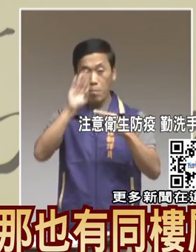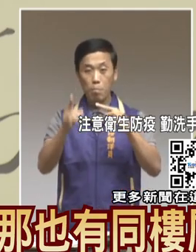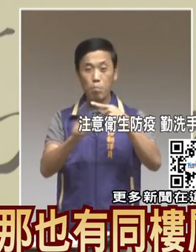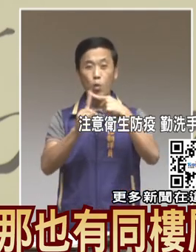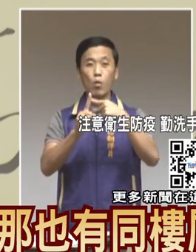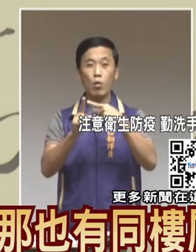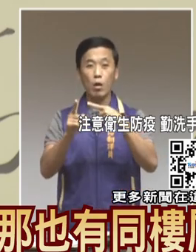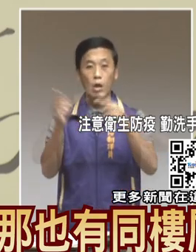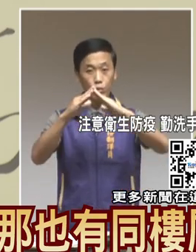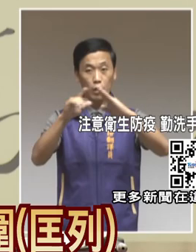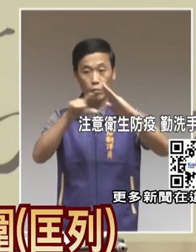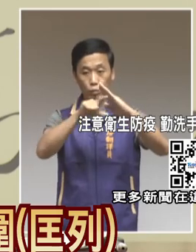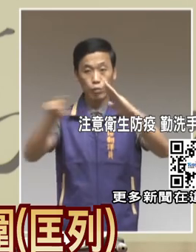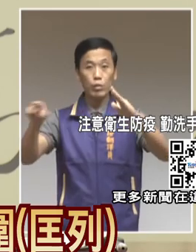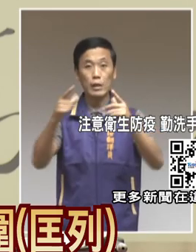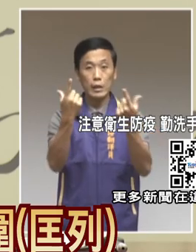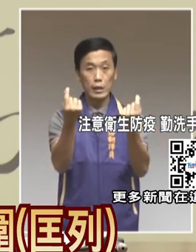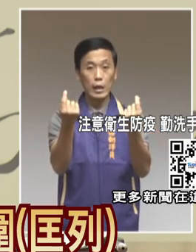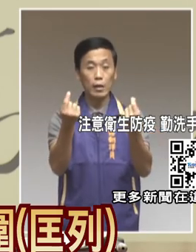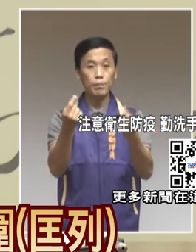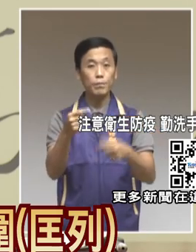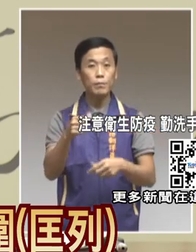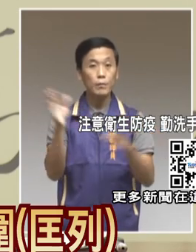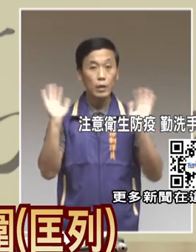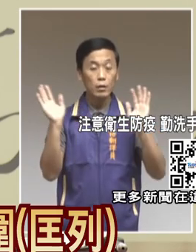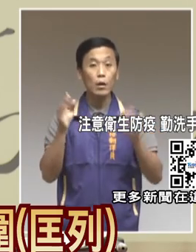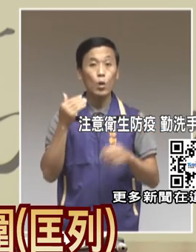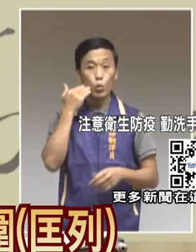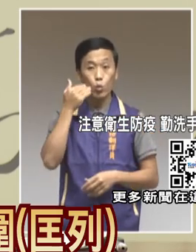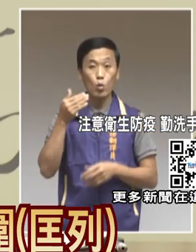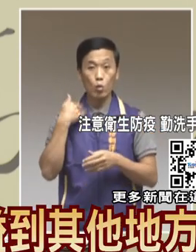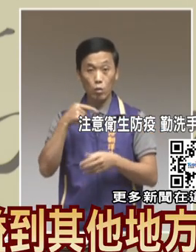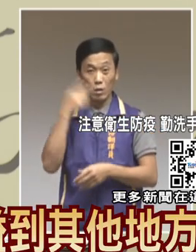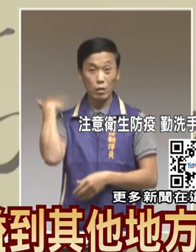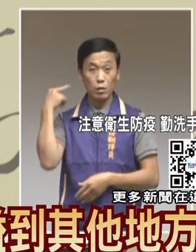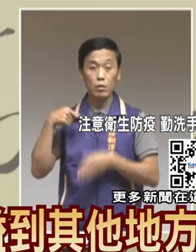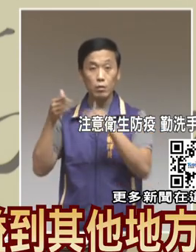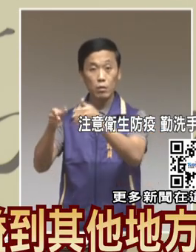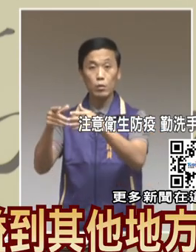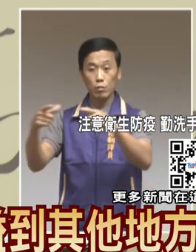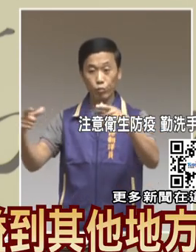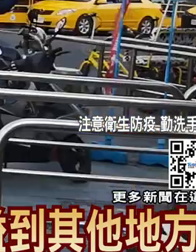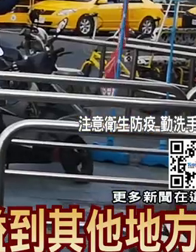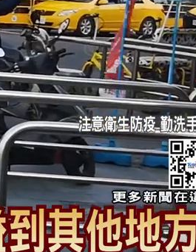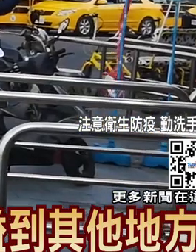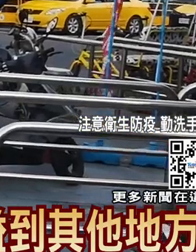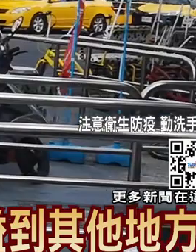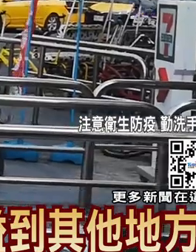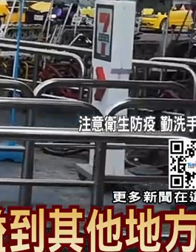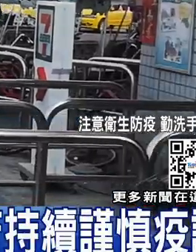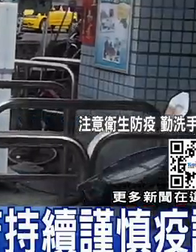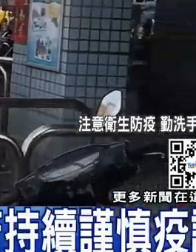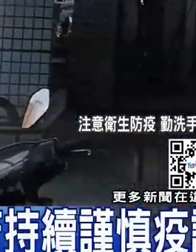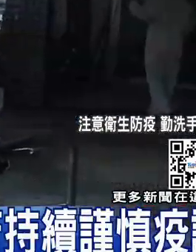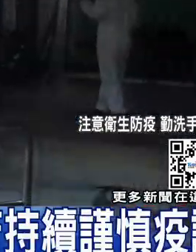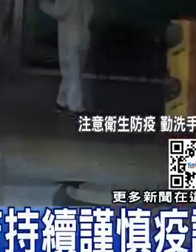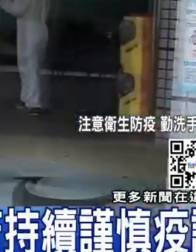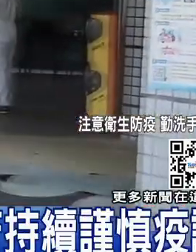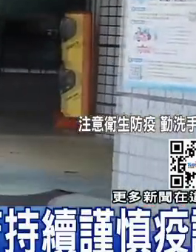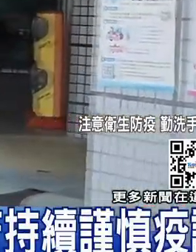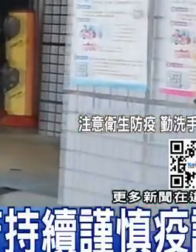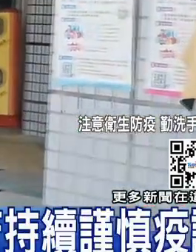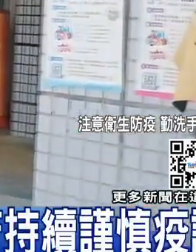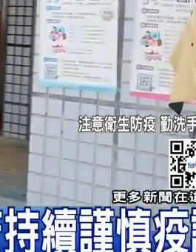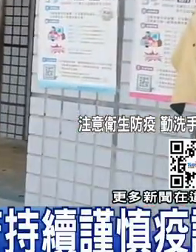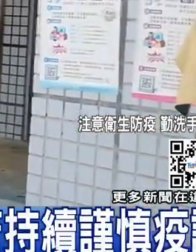有同楼层的，假如说我们是小范围，那你就可能会有一些外溢到其他。 加上新北国中生传播